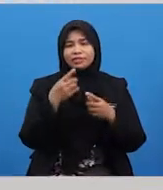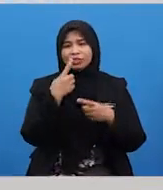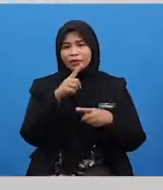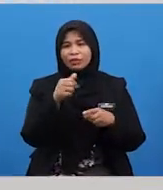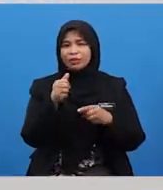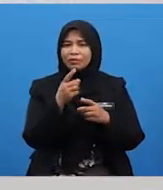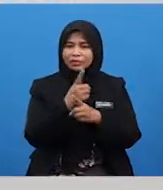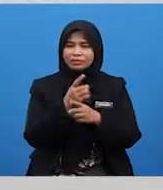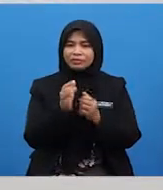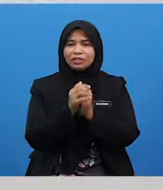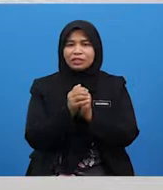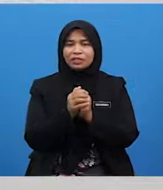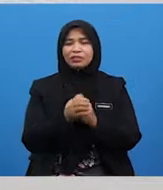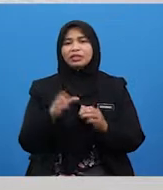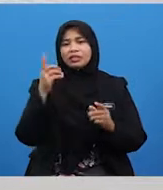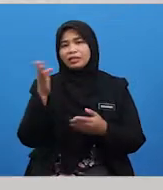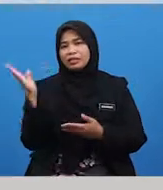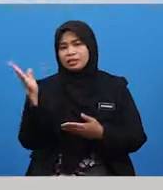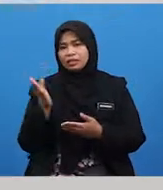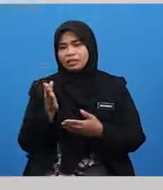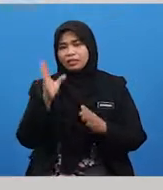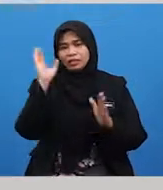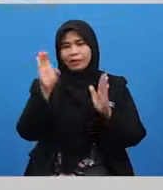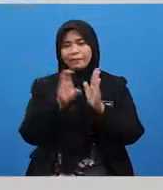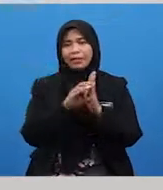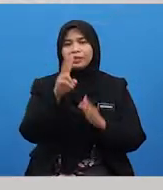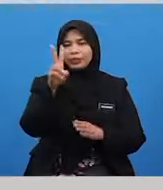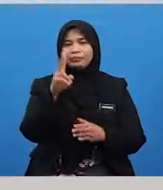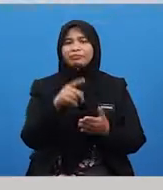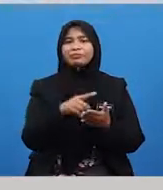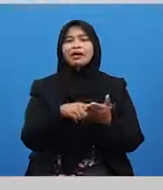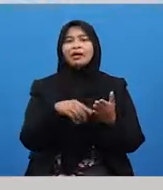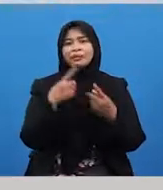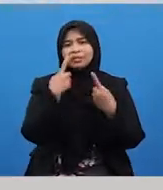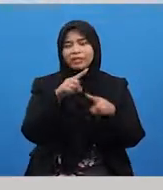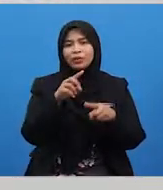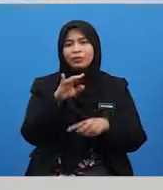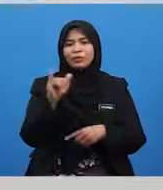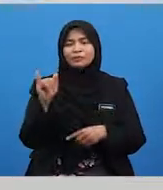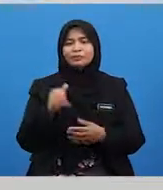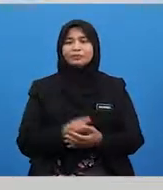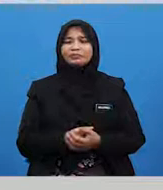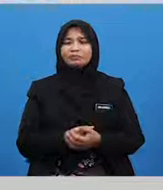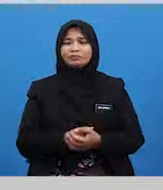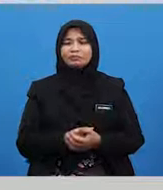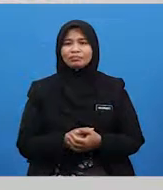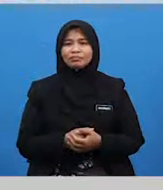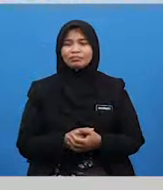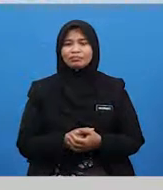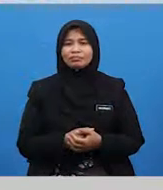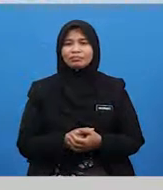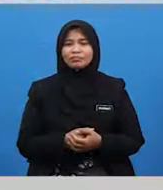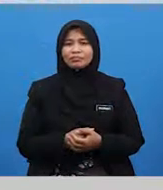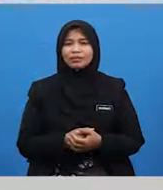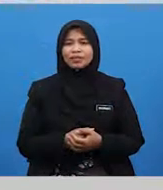Cuba lihat gambar kedua. Apakah jawapannya murid-murid? Murid-murid dah ada jawapan? Bagus